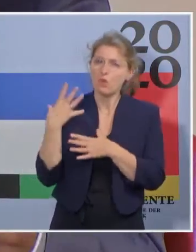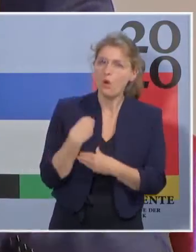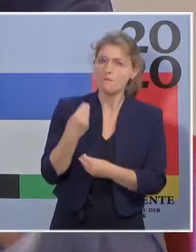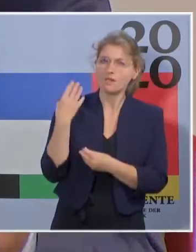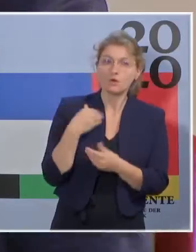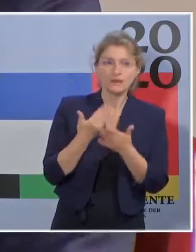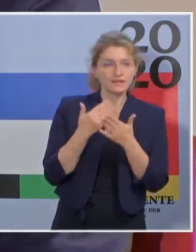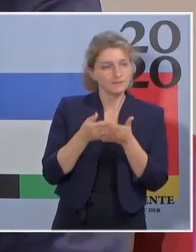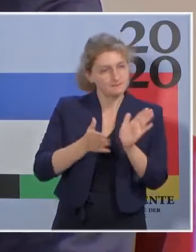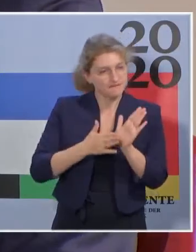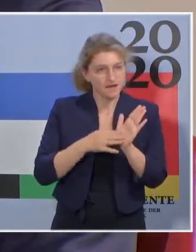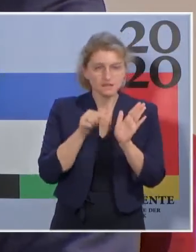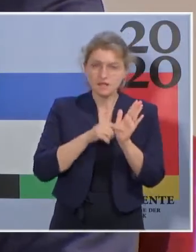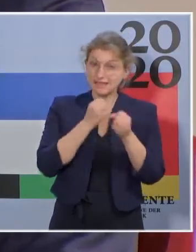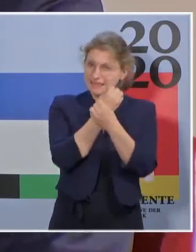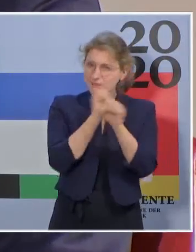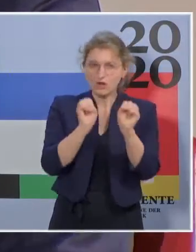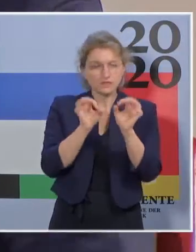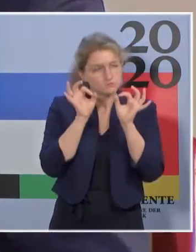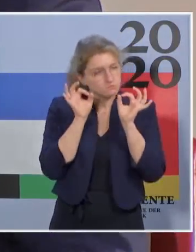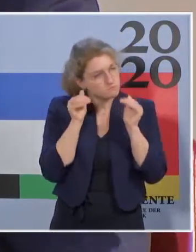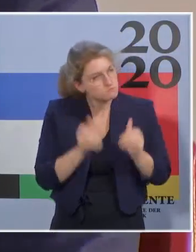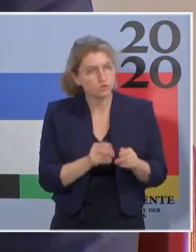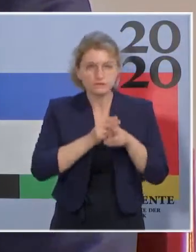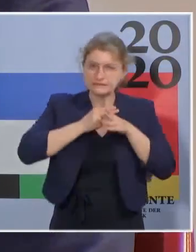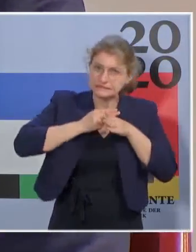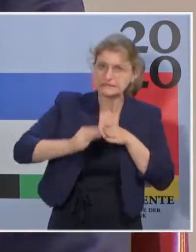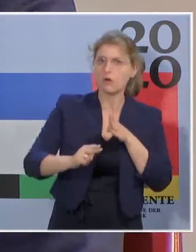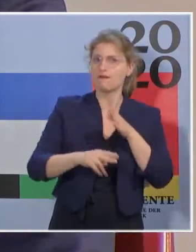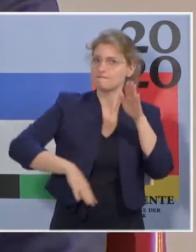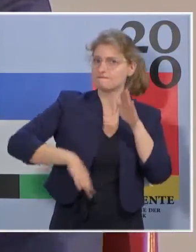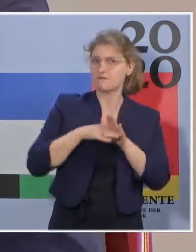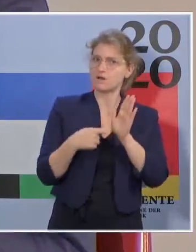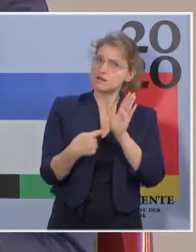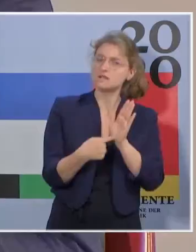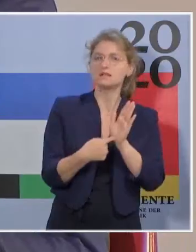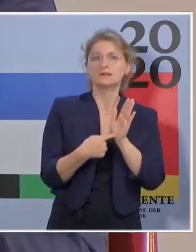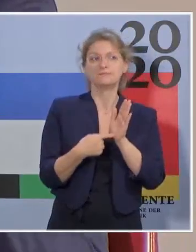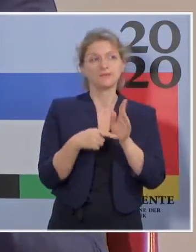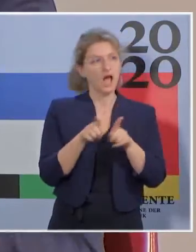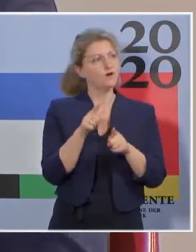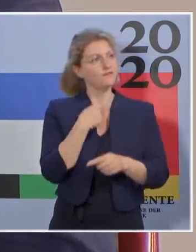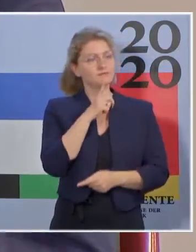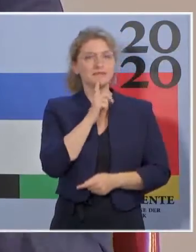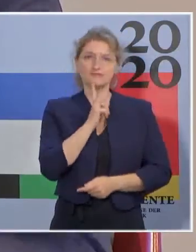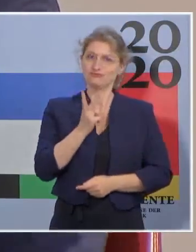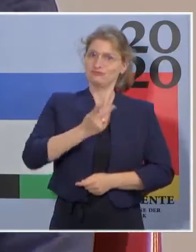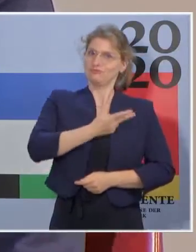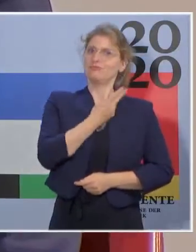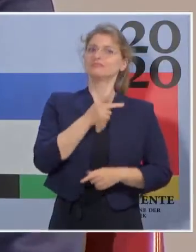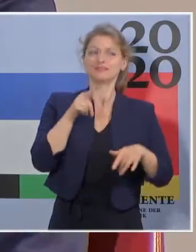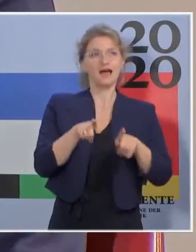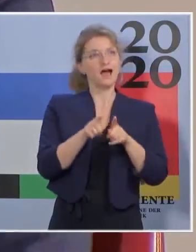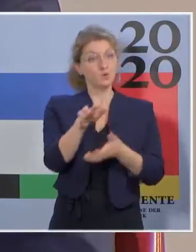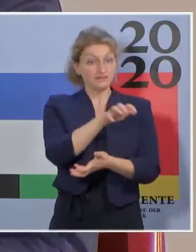Wahl muss lupenrein demokratisch sein. Also da muss man schon auch stolz blicken, dass wir hier eine Disziplin auch in der